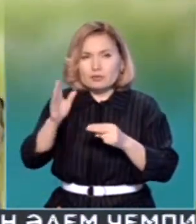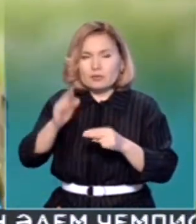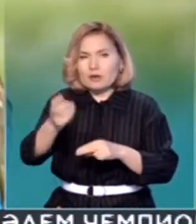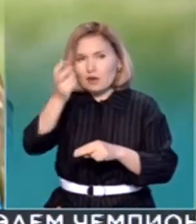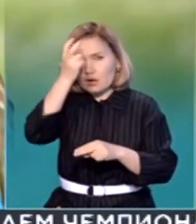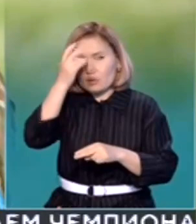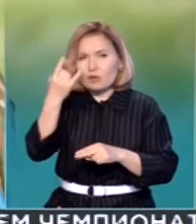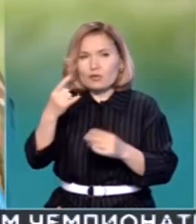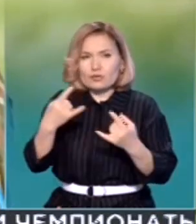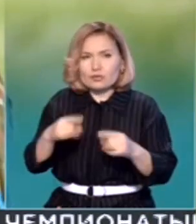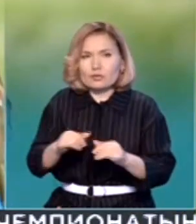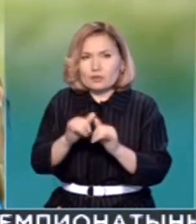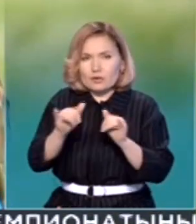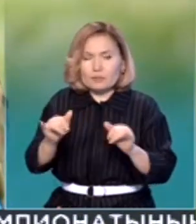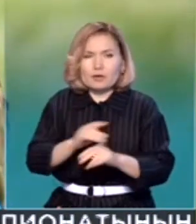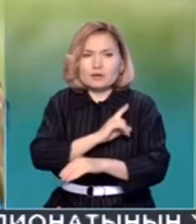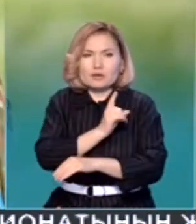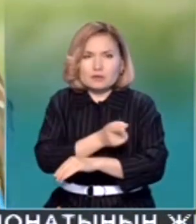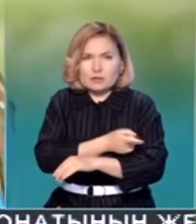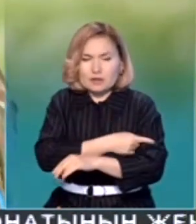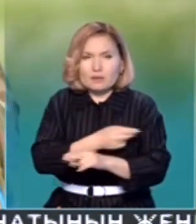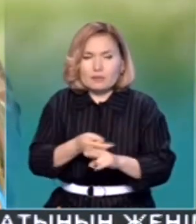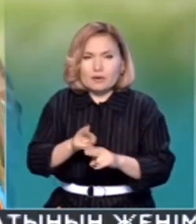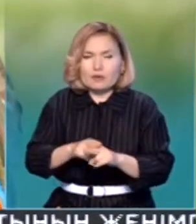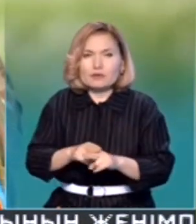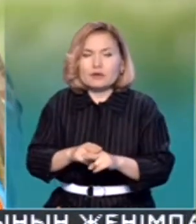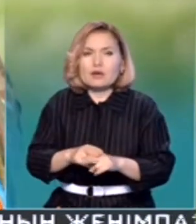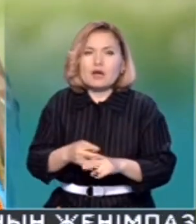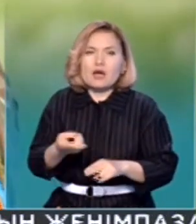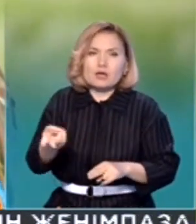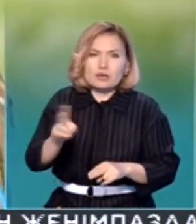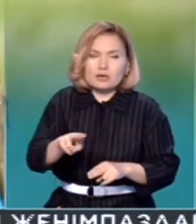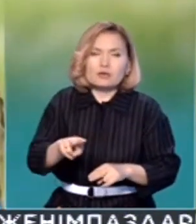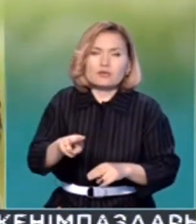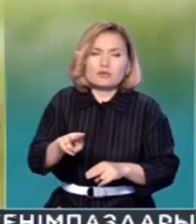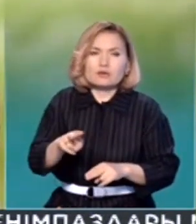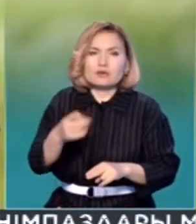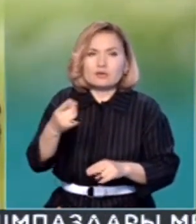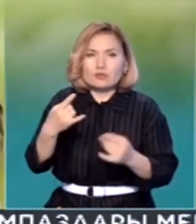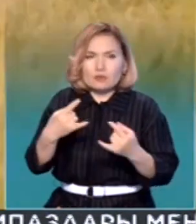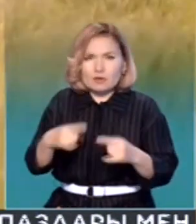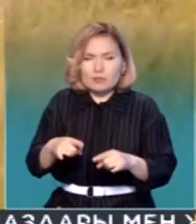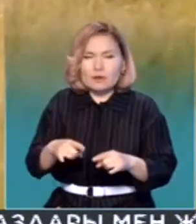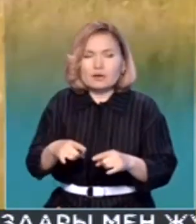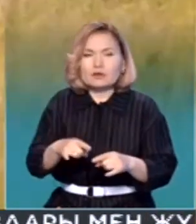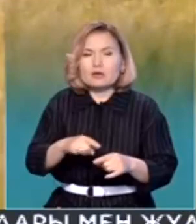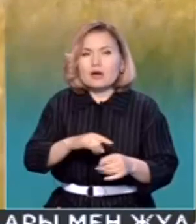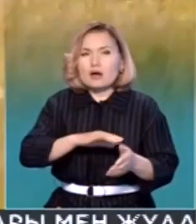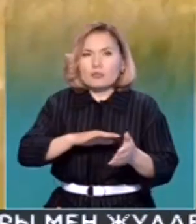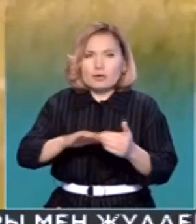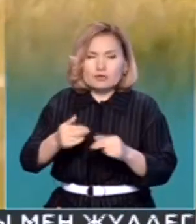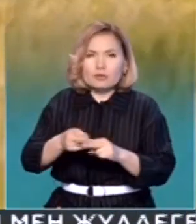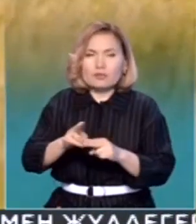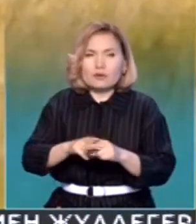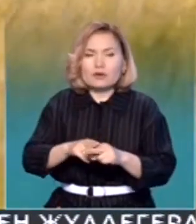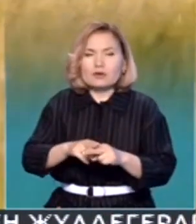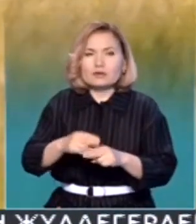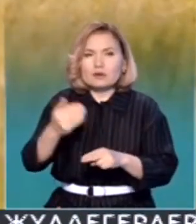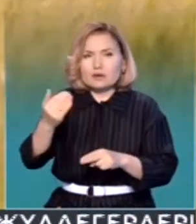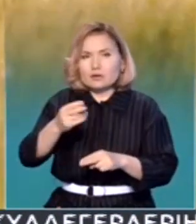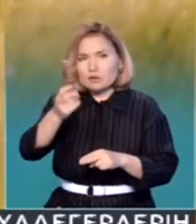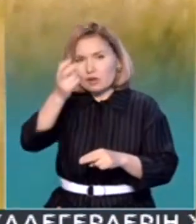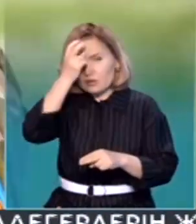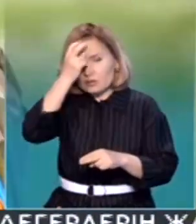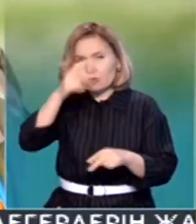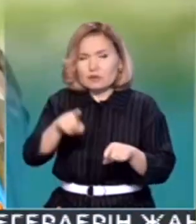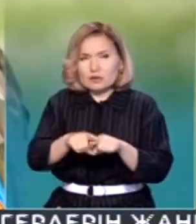енді төлдегенде олар көбінесе екеуден төлдейді. Сосын олар төлдеп кете береді. Кез келген киік лағын емізіп